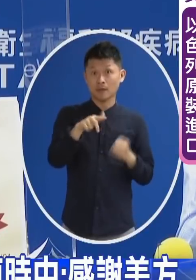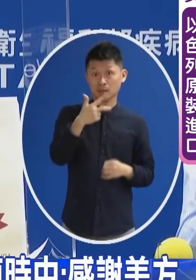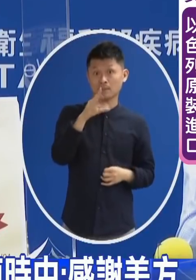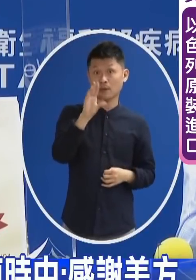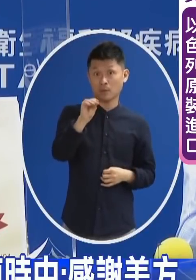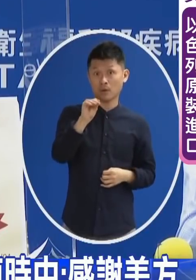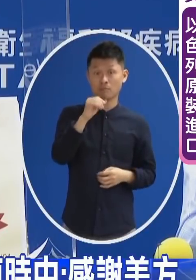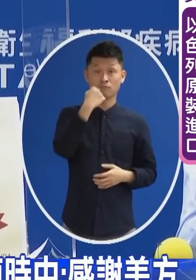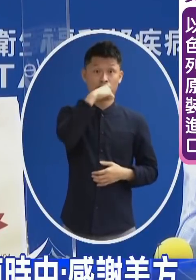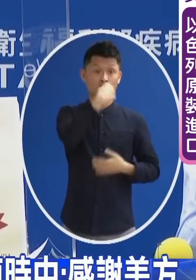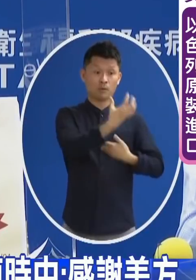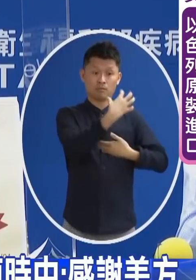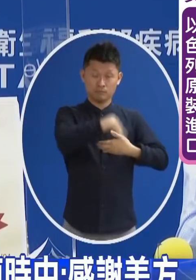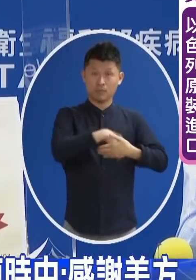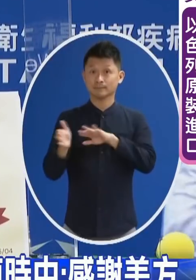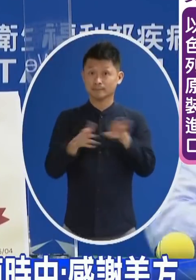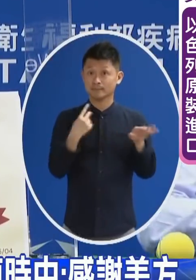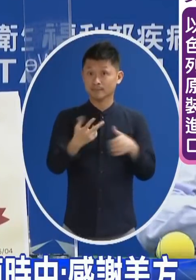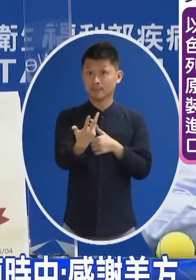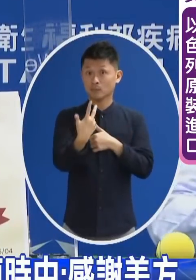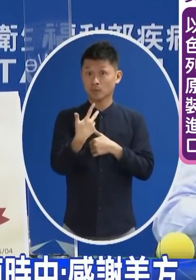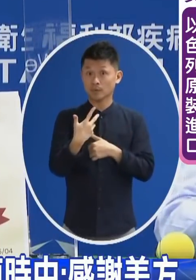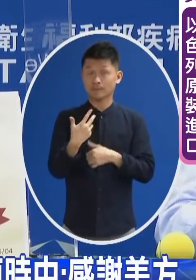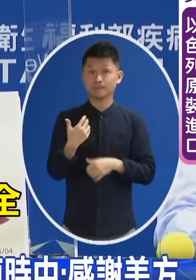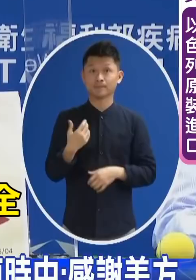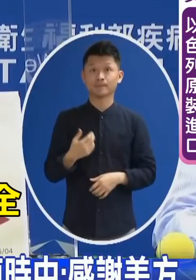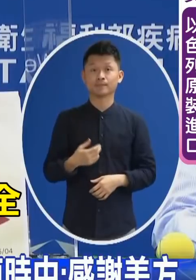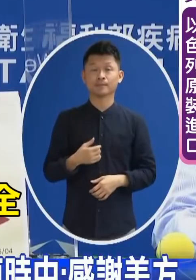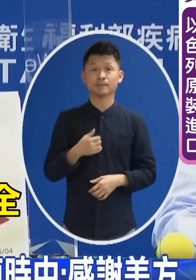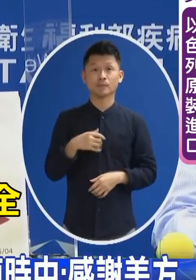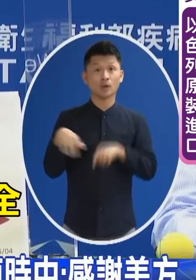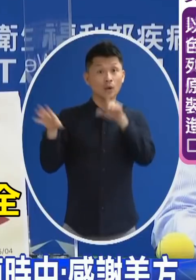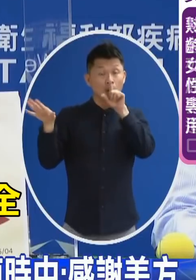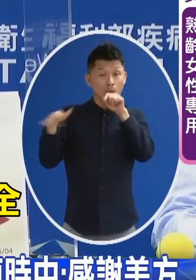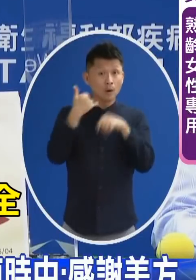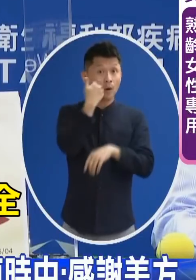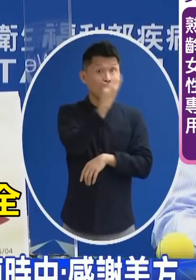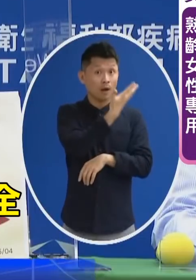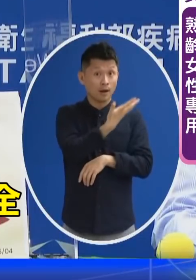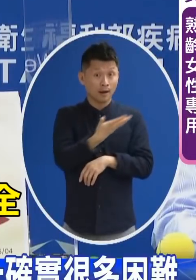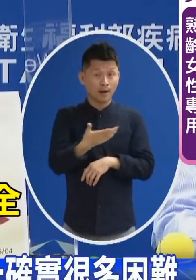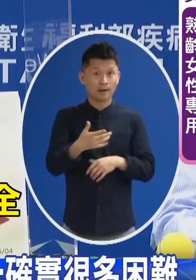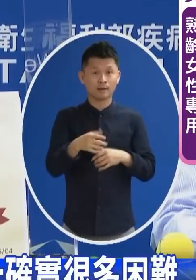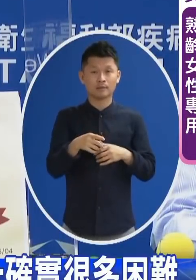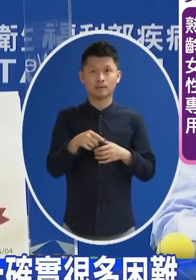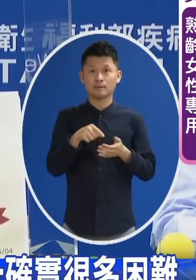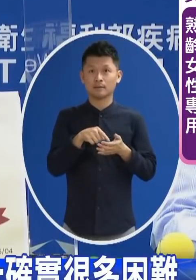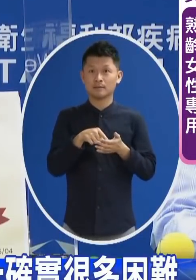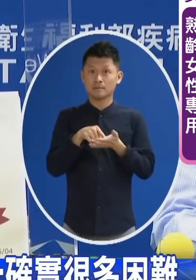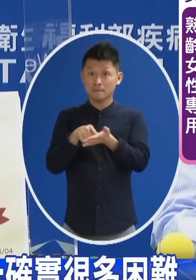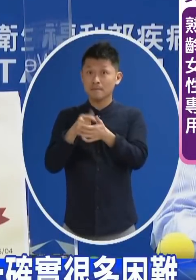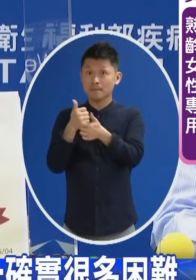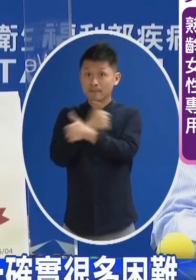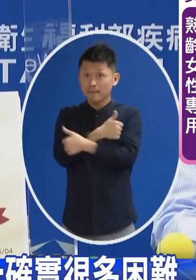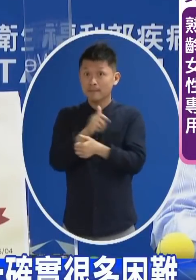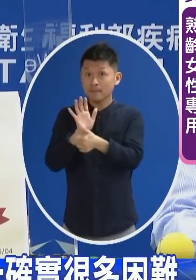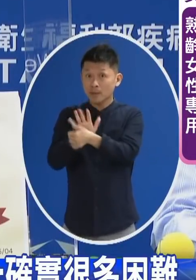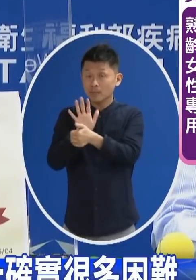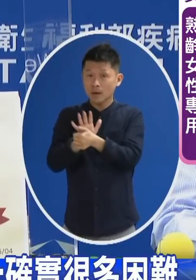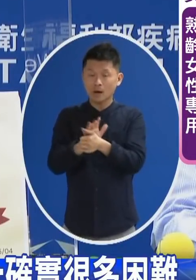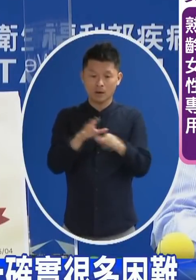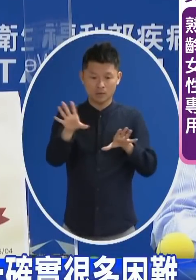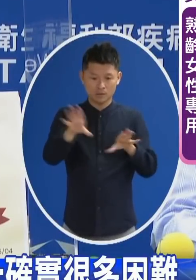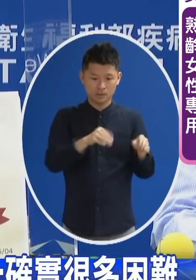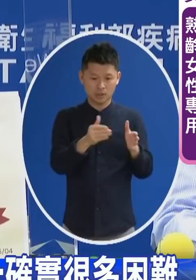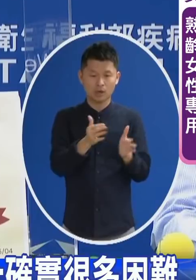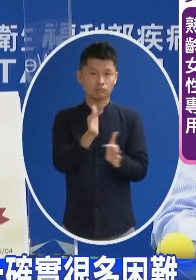也列在那个名单里面。红海要进这个，我相关的文件他们是比较齐全，好，那么也愿意在上面